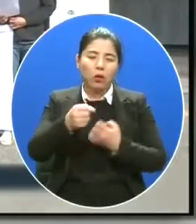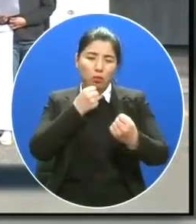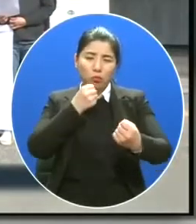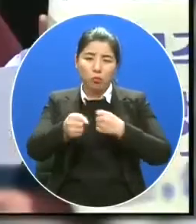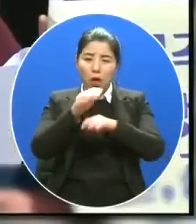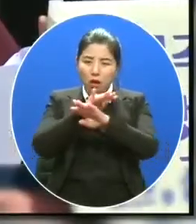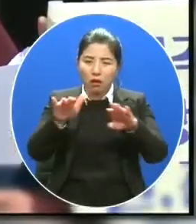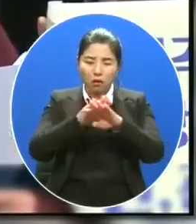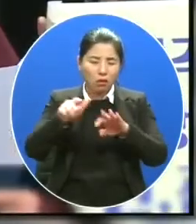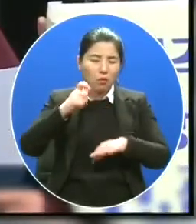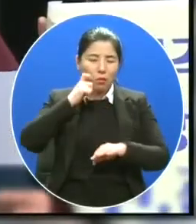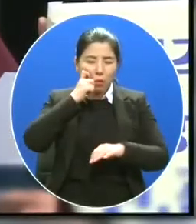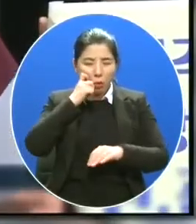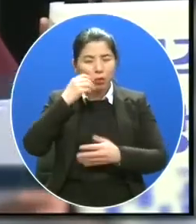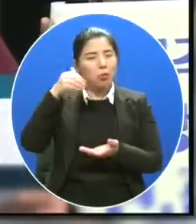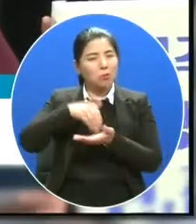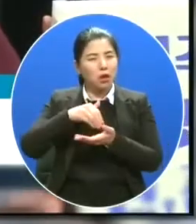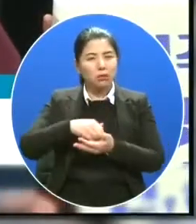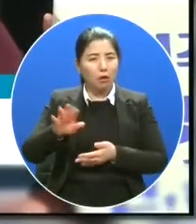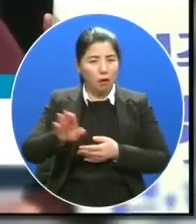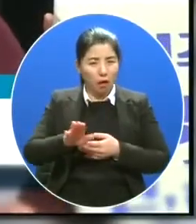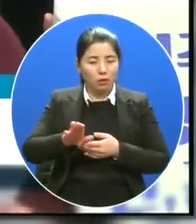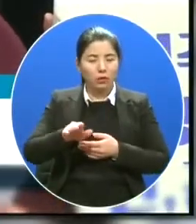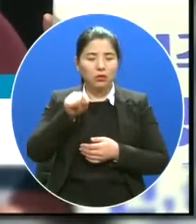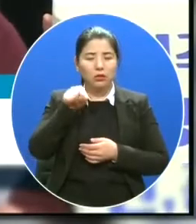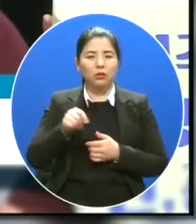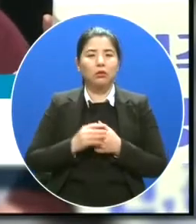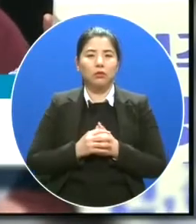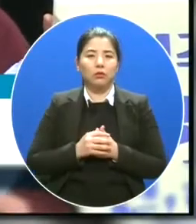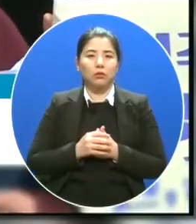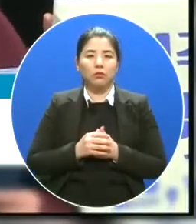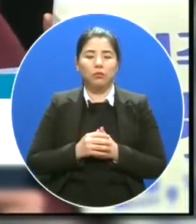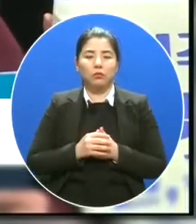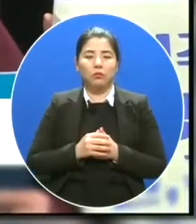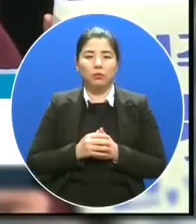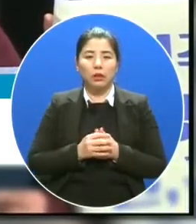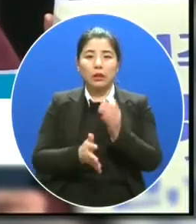지적되었는데도 해결은커녕 반성조차 하지 않고 있다는 것입니다.